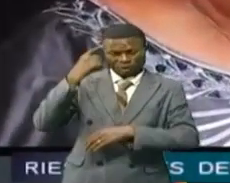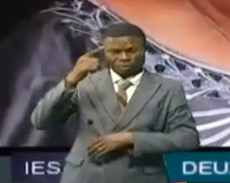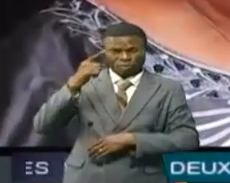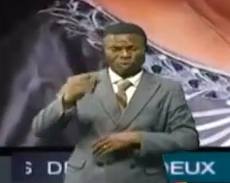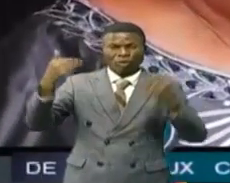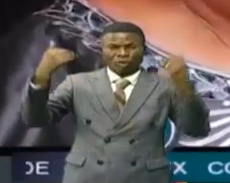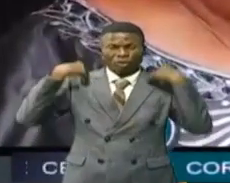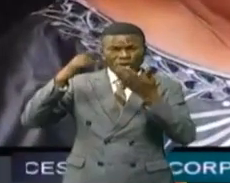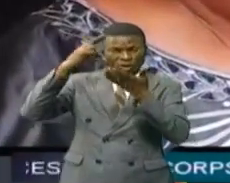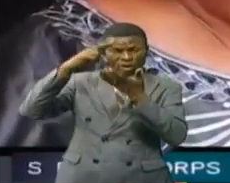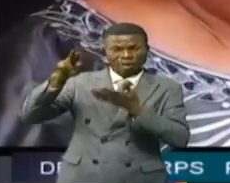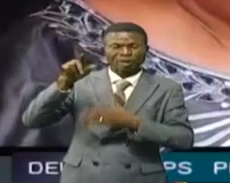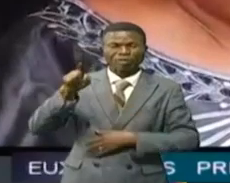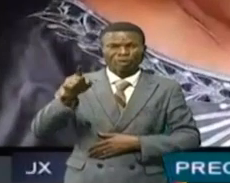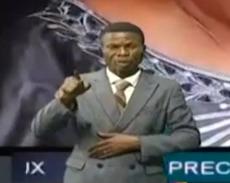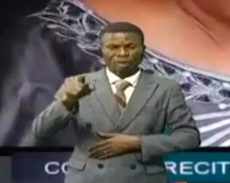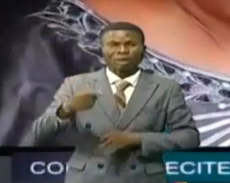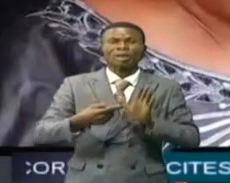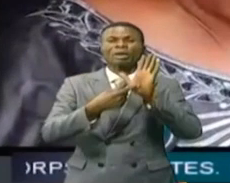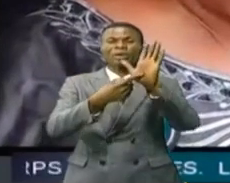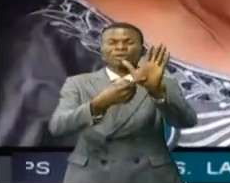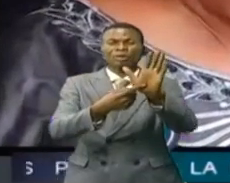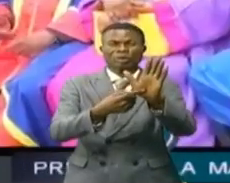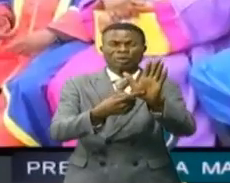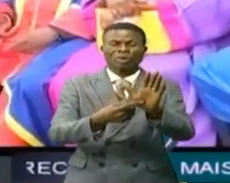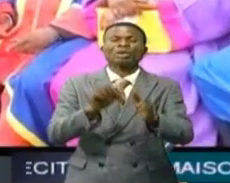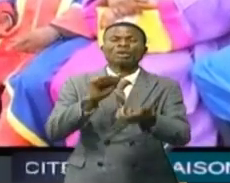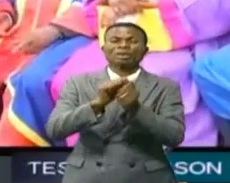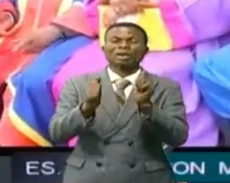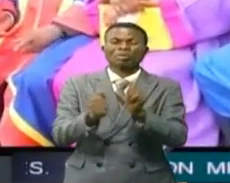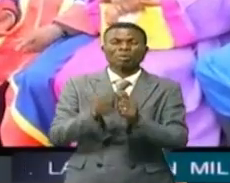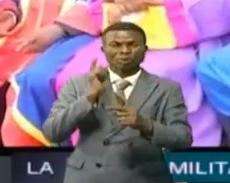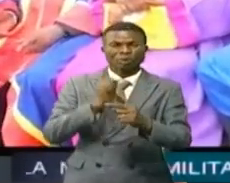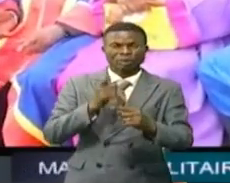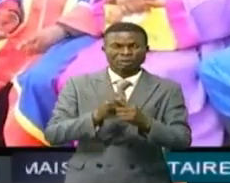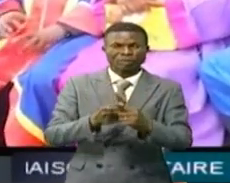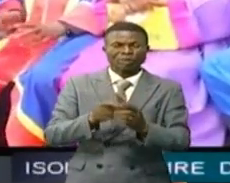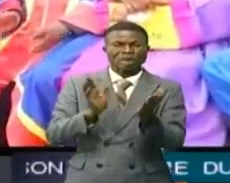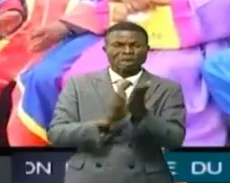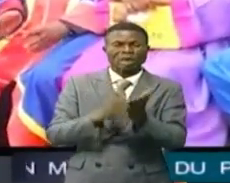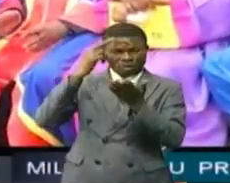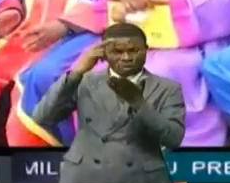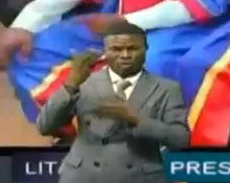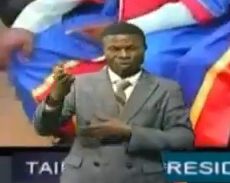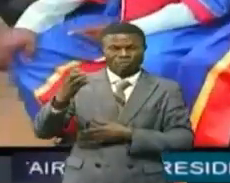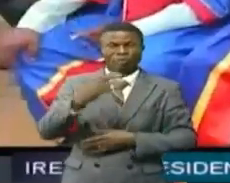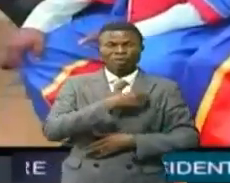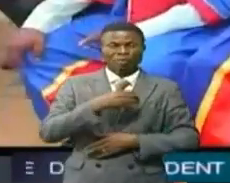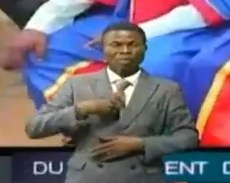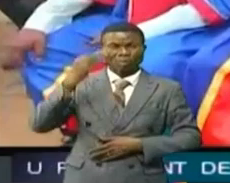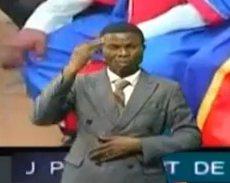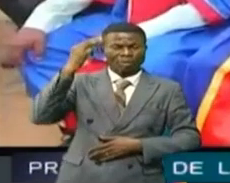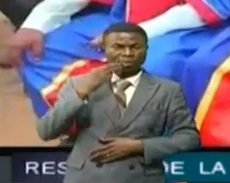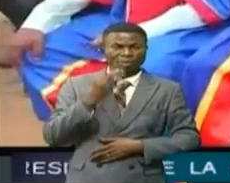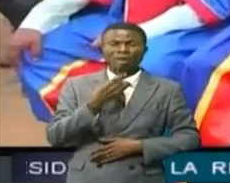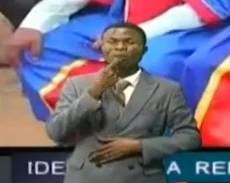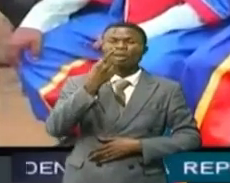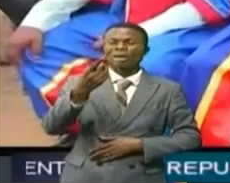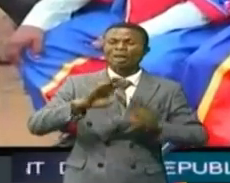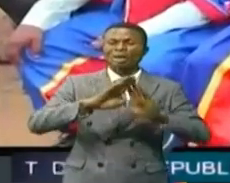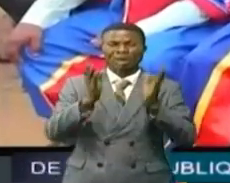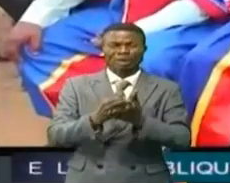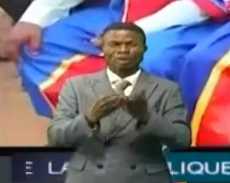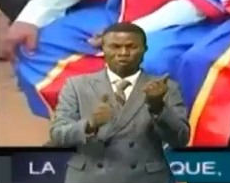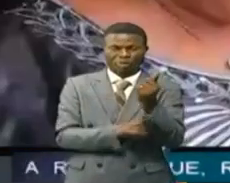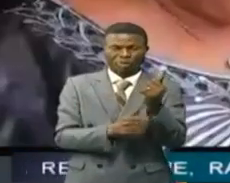recteur de l'UKV de présenter les doléances de son alma mater. Madame la ministre s'est adressée à l'assistance